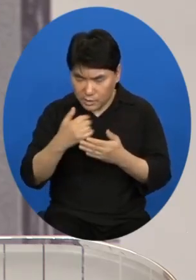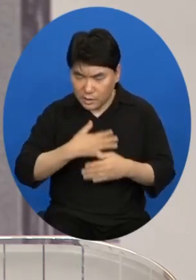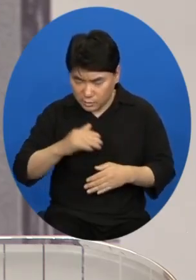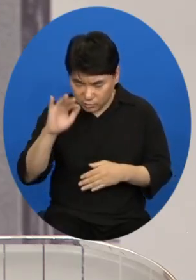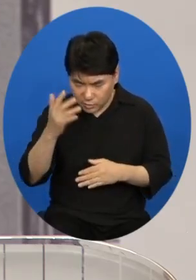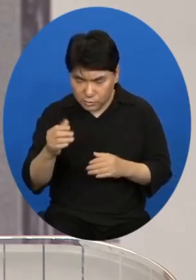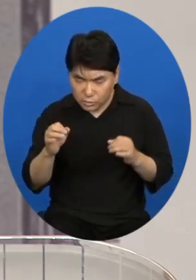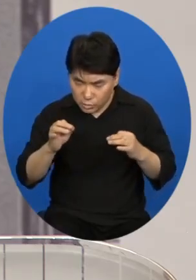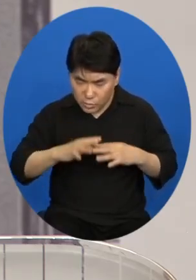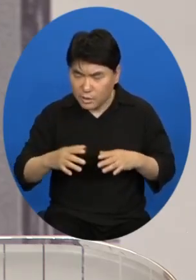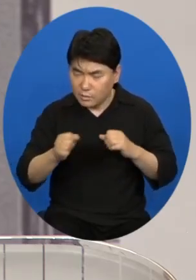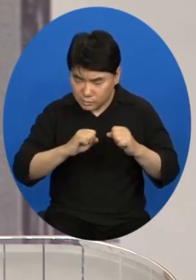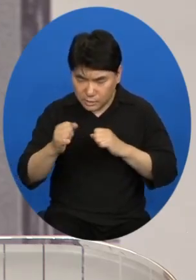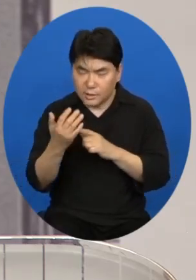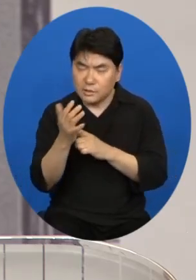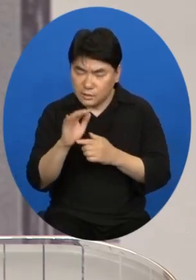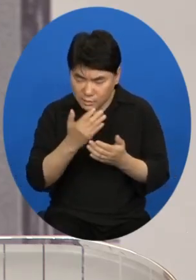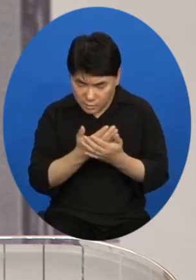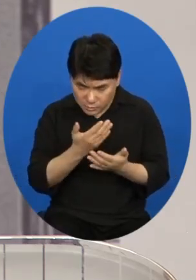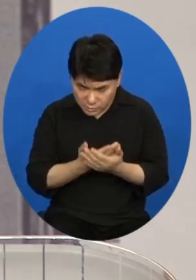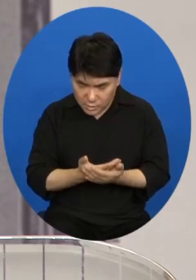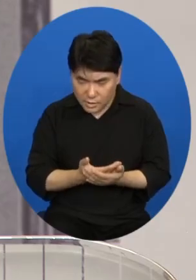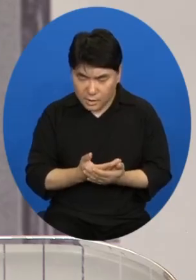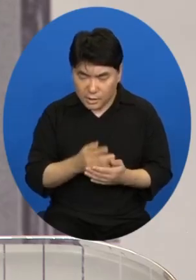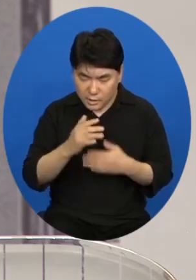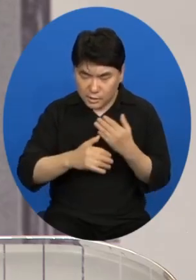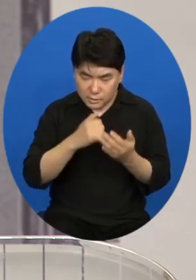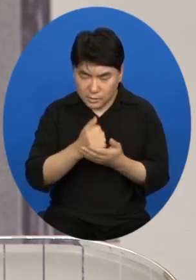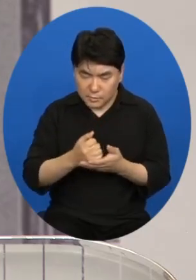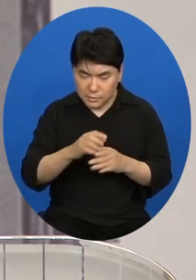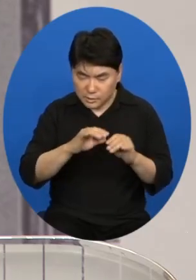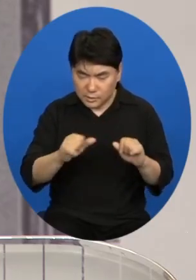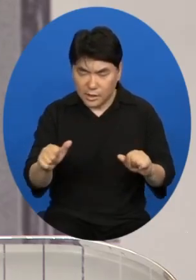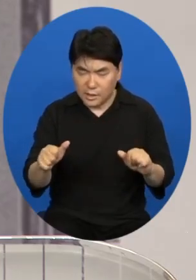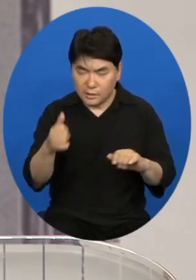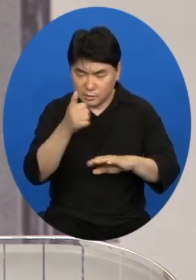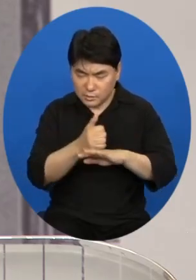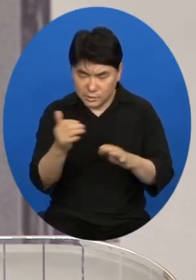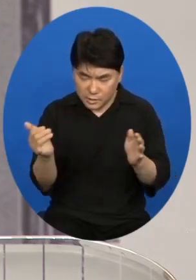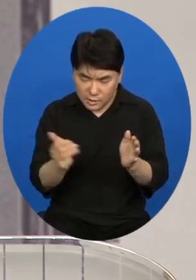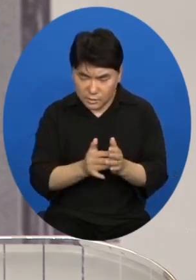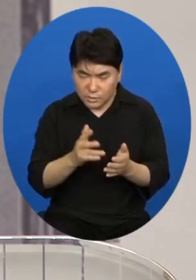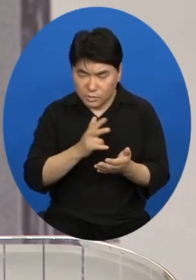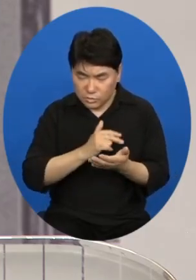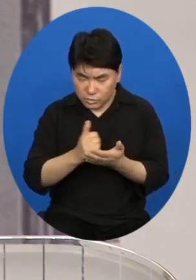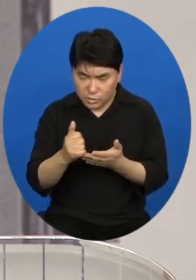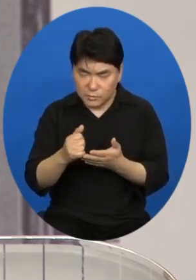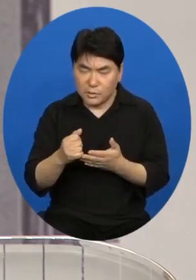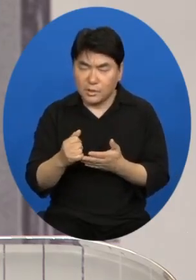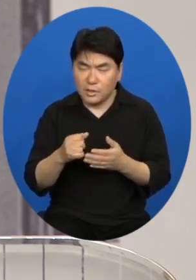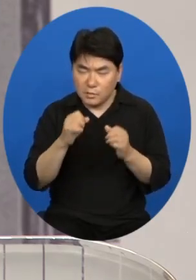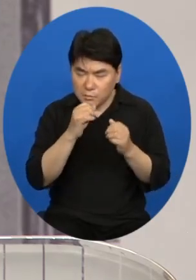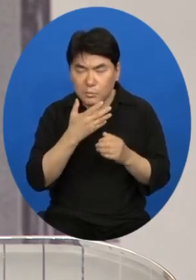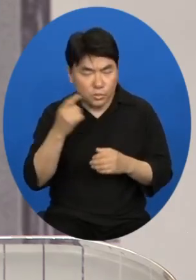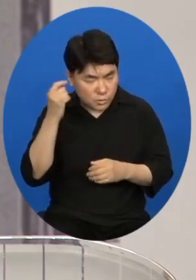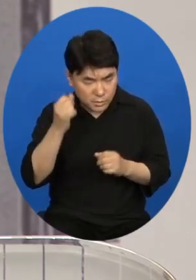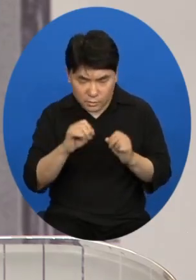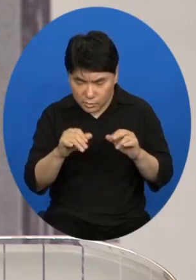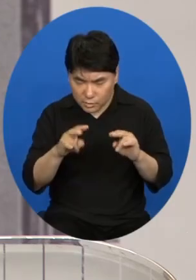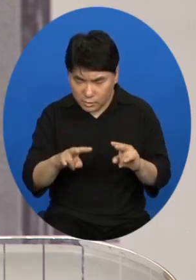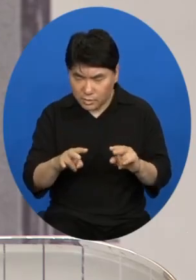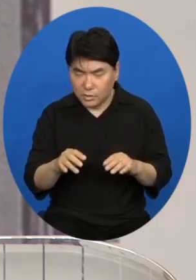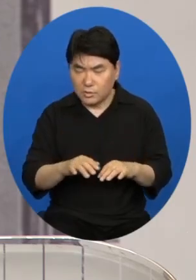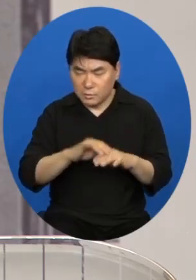역사가 하나님 일어나게 하여 주시옵소서. 하나님 땅끝까지 복음이 증거되어 주님이 다시 오시는 날 어느 한 명도 예외